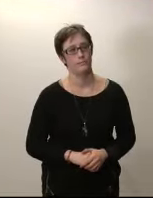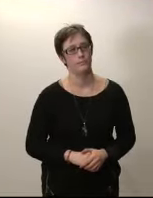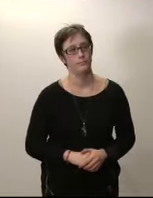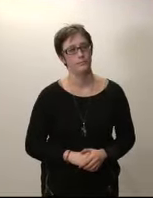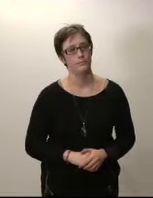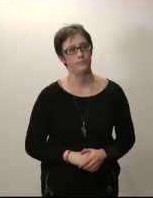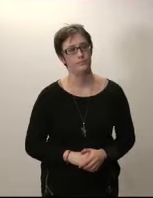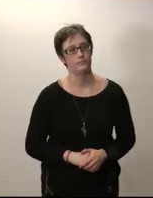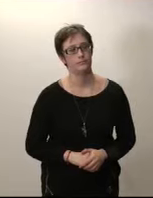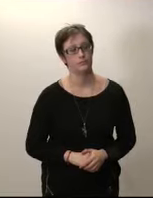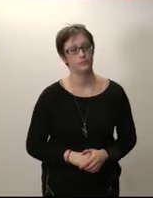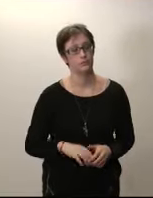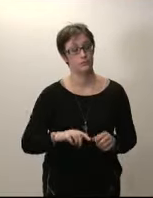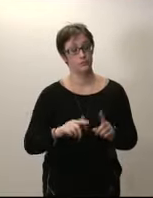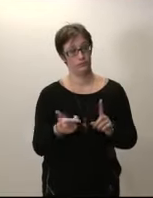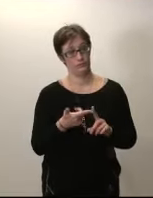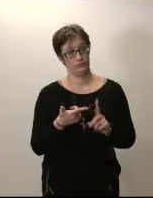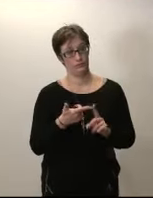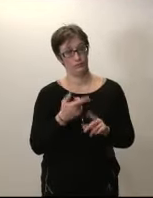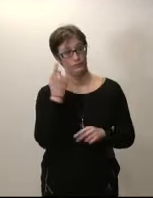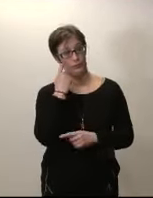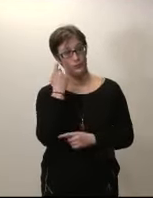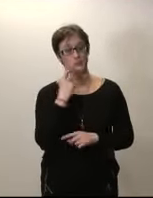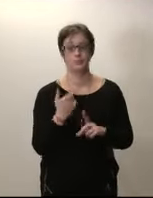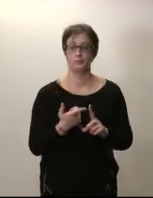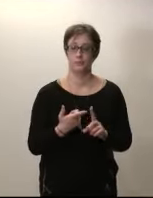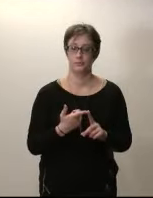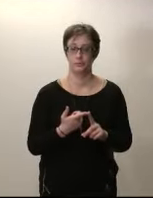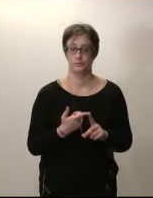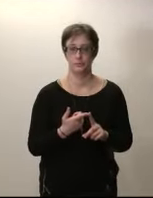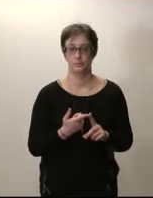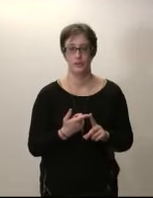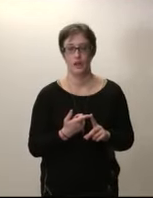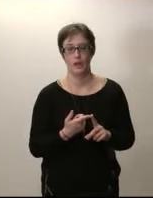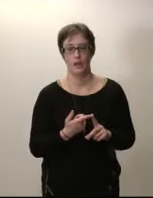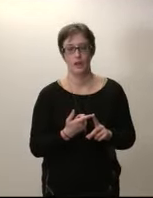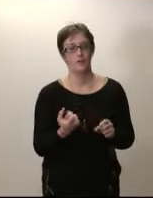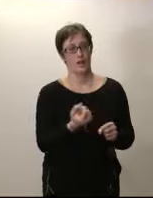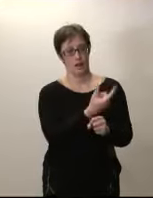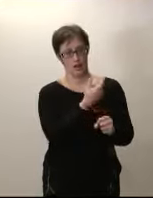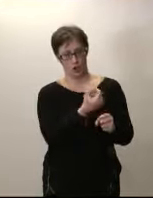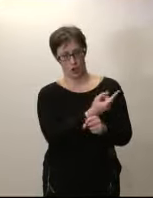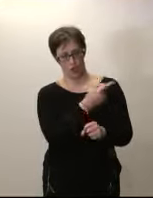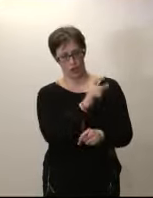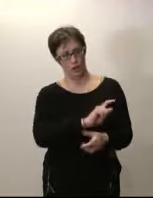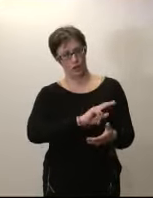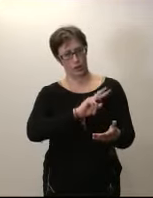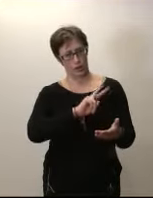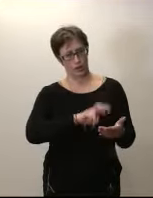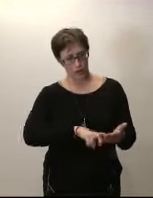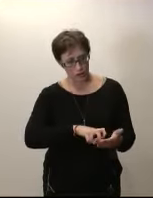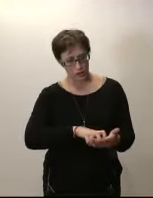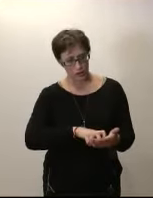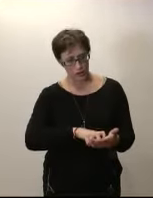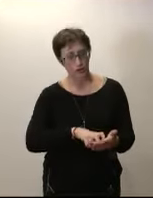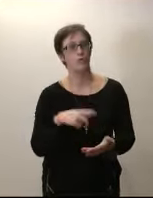Autre remarque maintenant sur la taxe des ordures ménagères. Vous l'avez bien précisé, on a 4,9